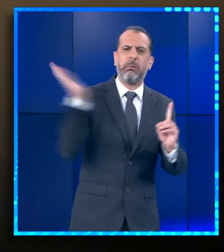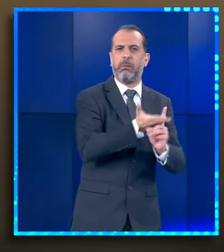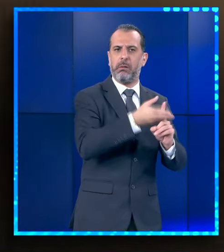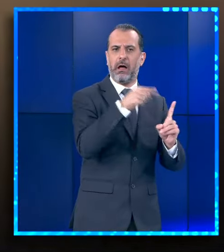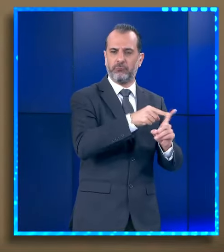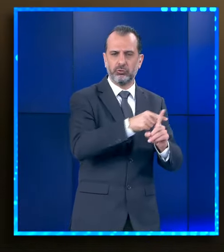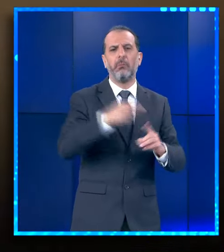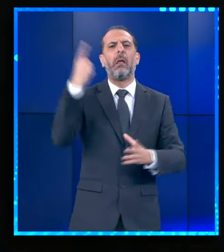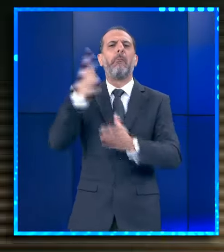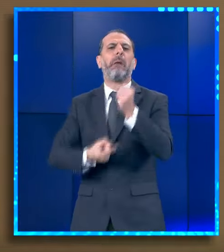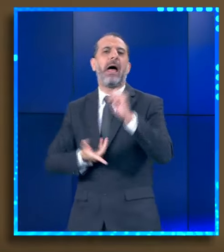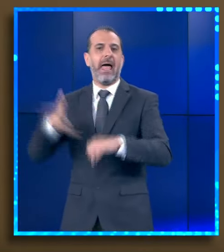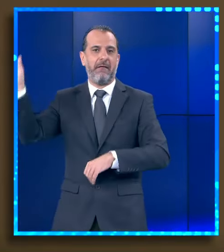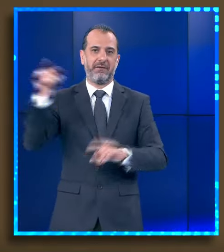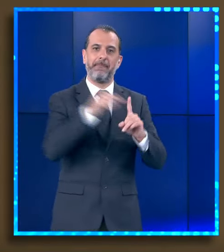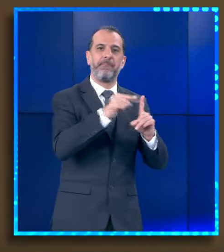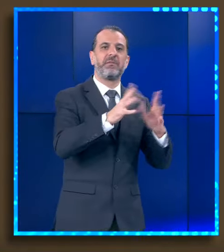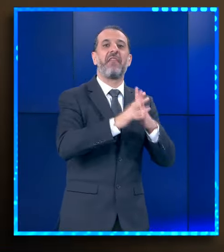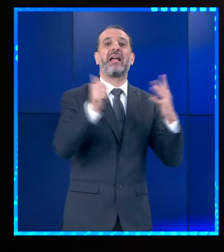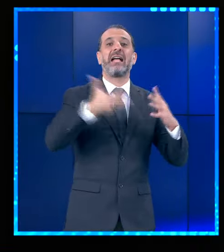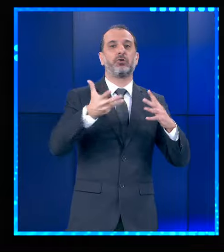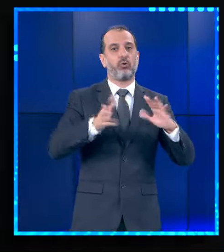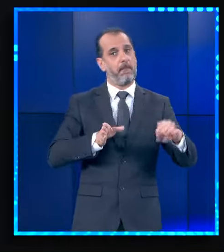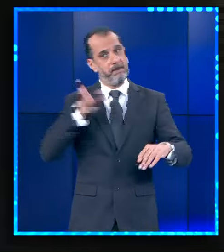και εξαφανίστηκαν. Ο 16χρονος το κατήγγειλε